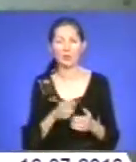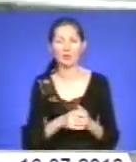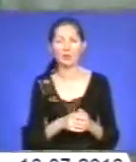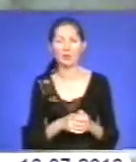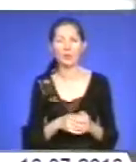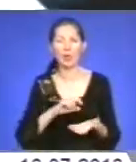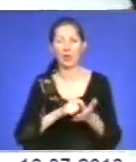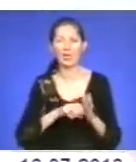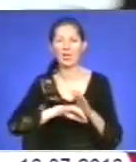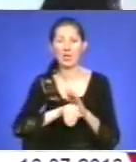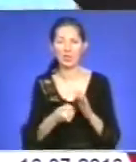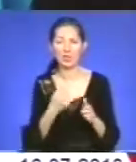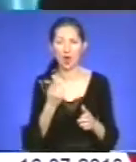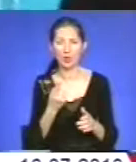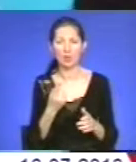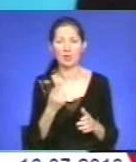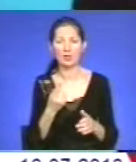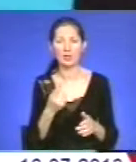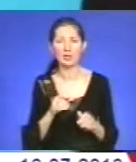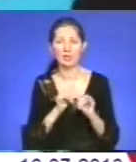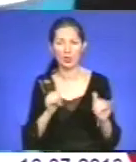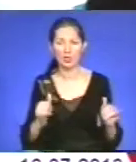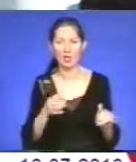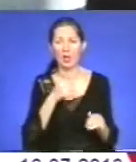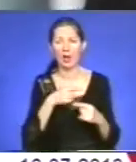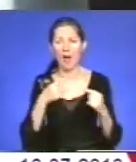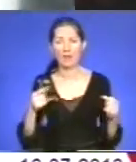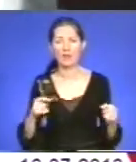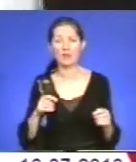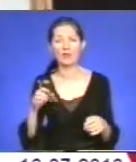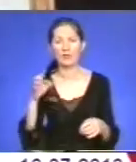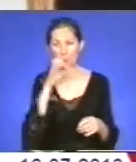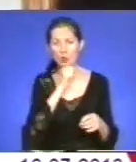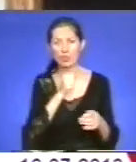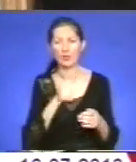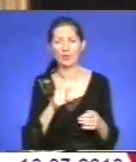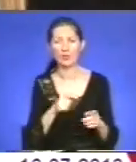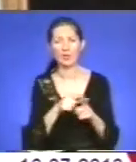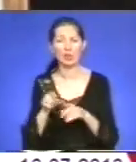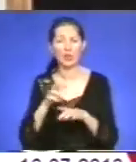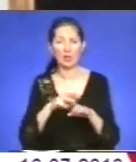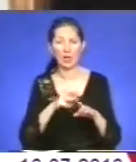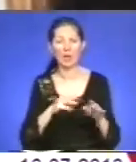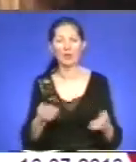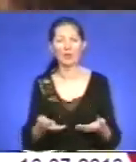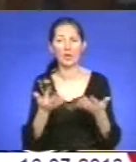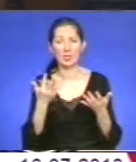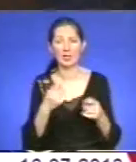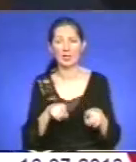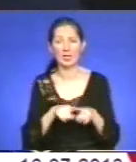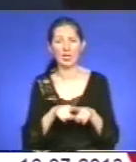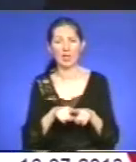Квартирна крадіжка – один з найпоширеніших видів злочинів. Крім того, за словами правоохоронців, розкрити такі злочини